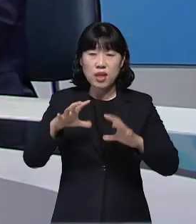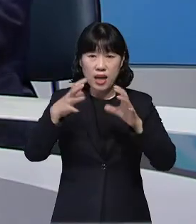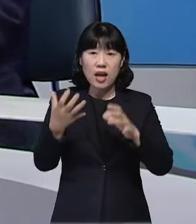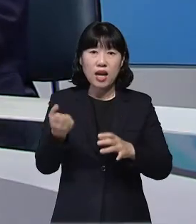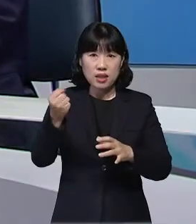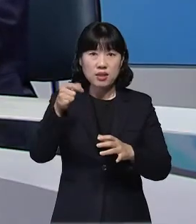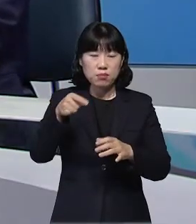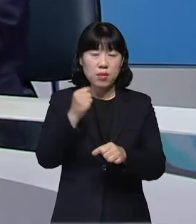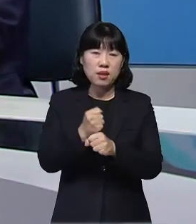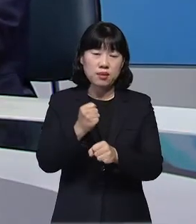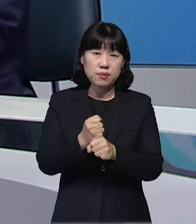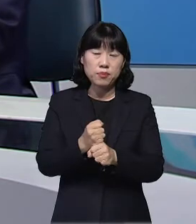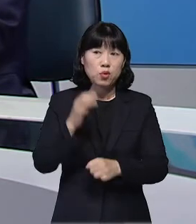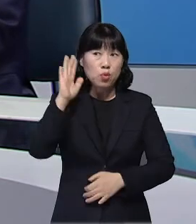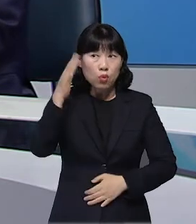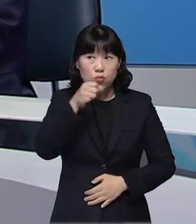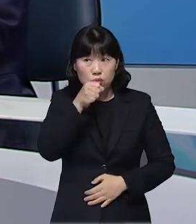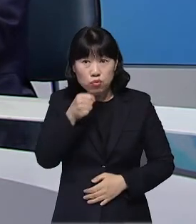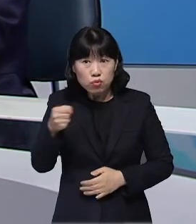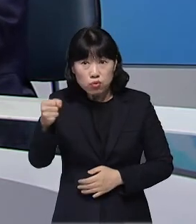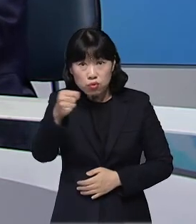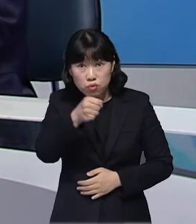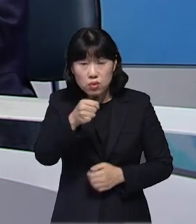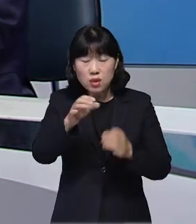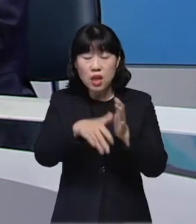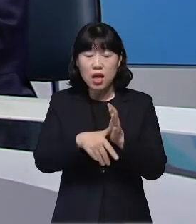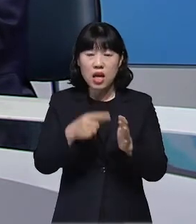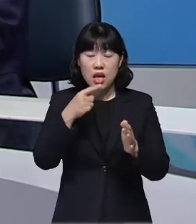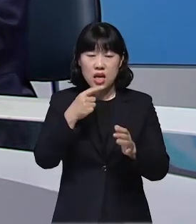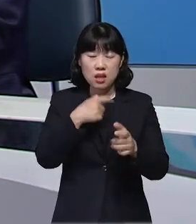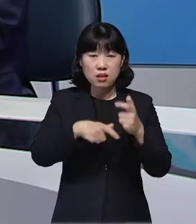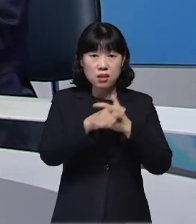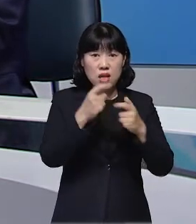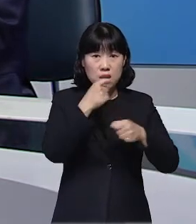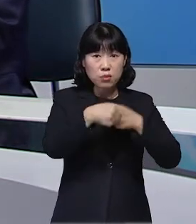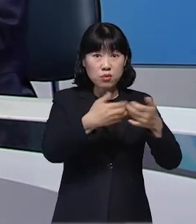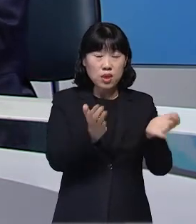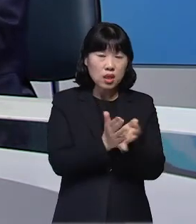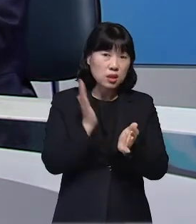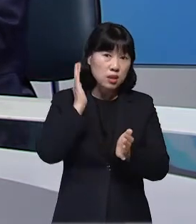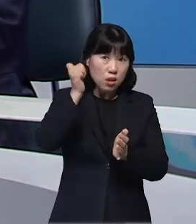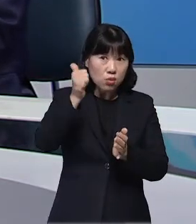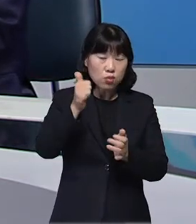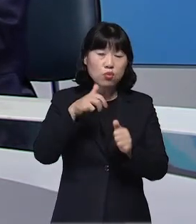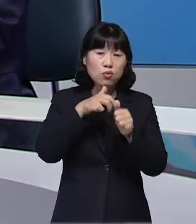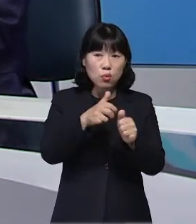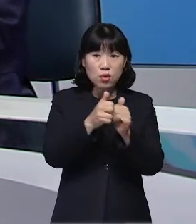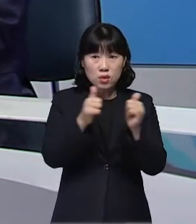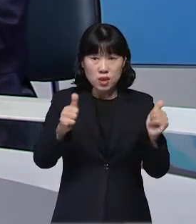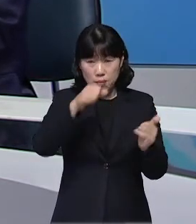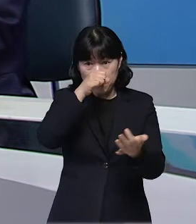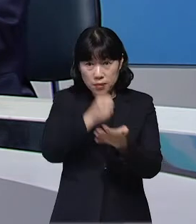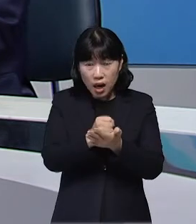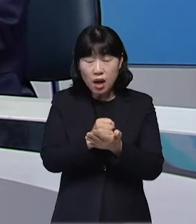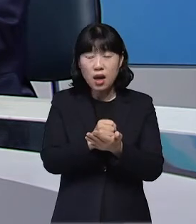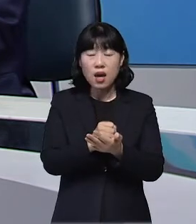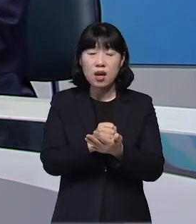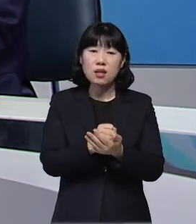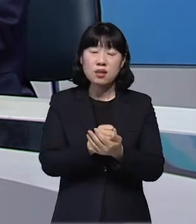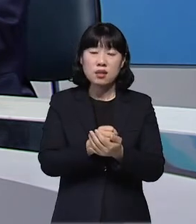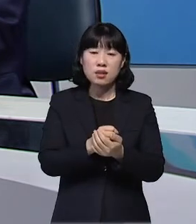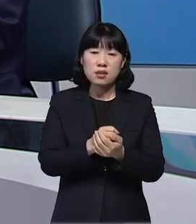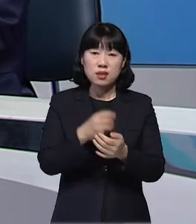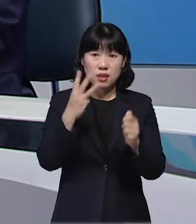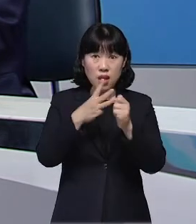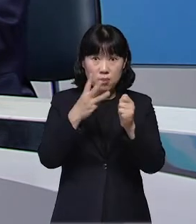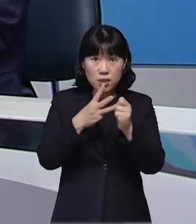길입니다 최근 여론조사에서 더불어 민주당 대선 후보 적합도 에서 연이어 3위를 하셨습니다 박용진 이라는 콘텐츠의 좀